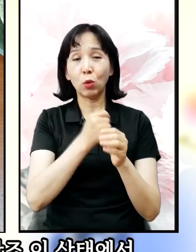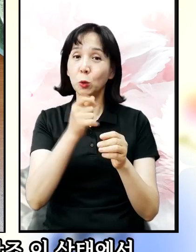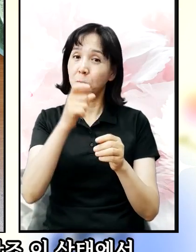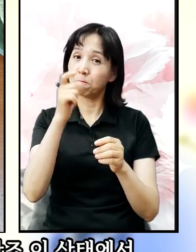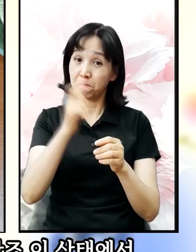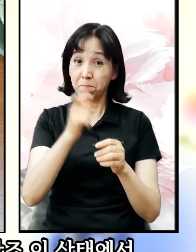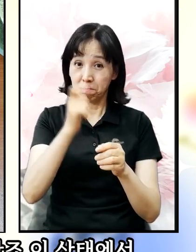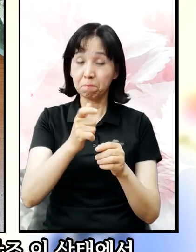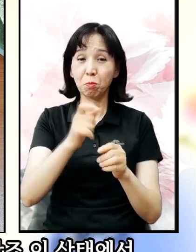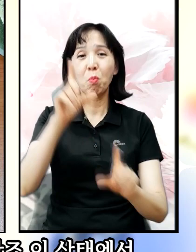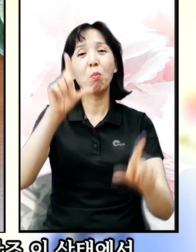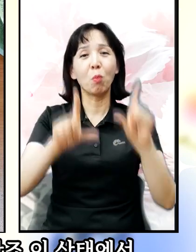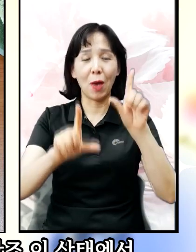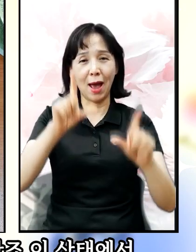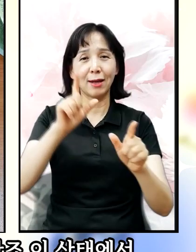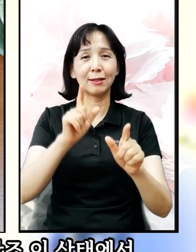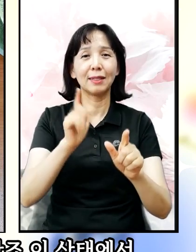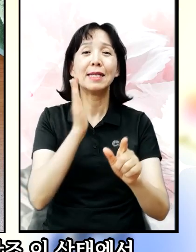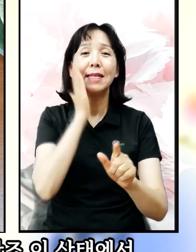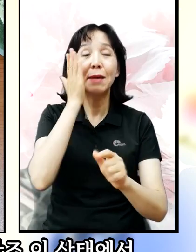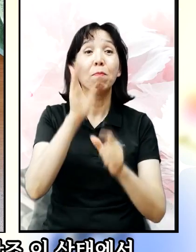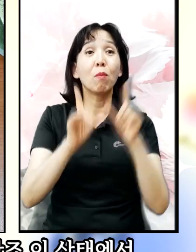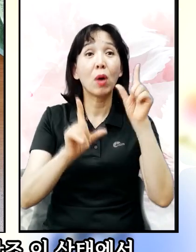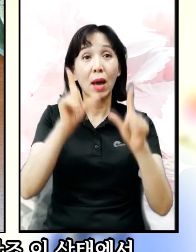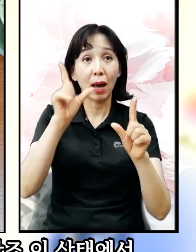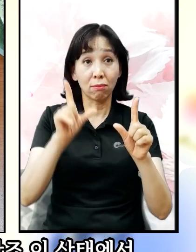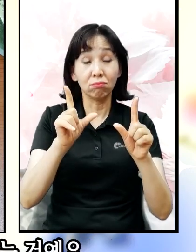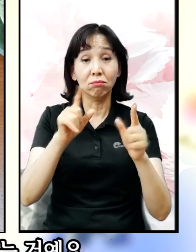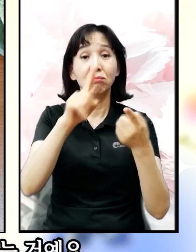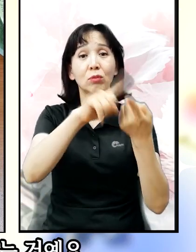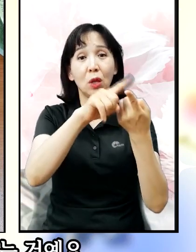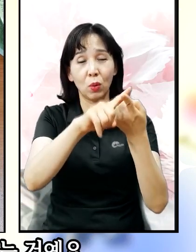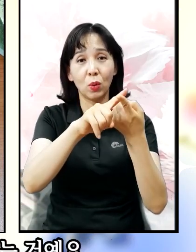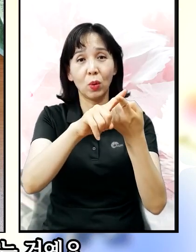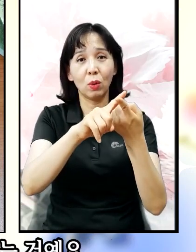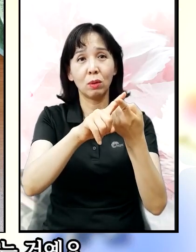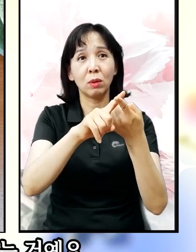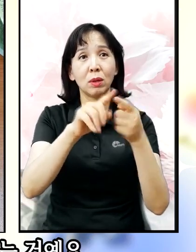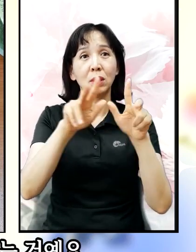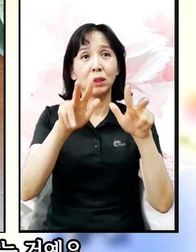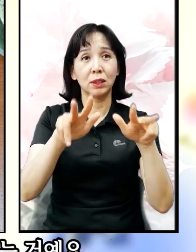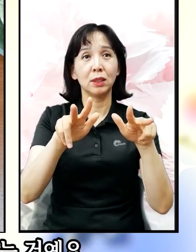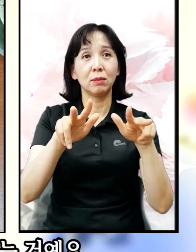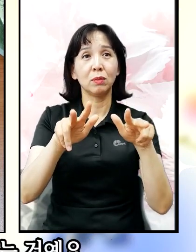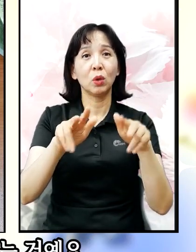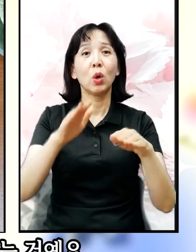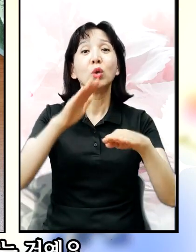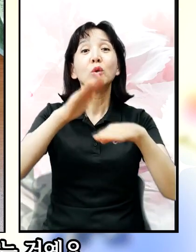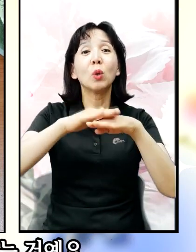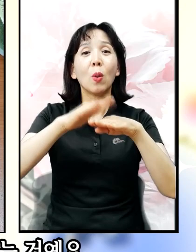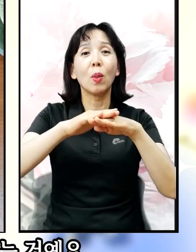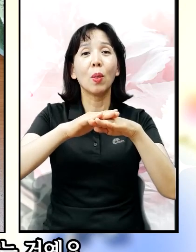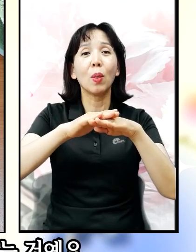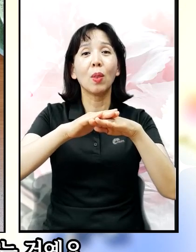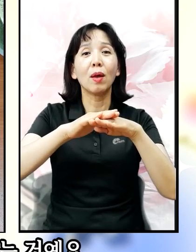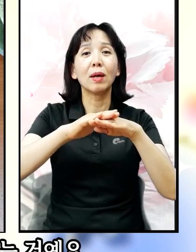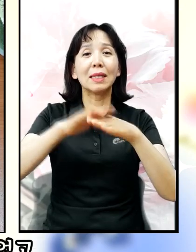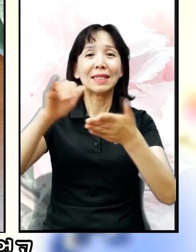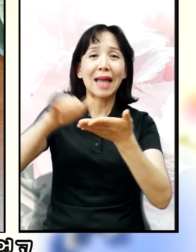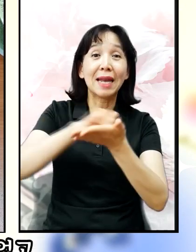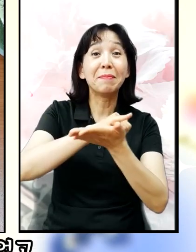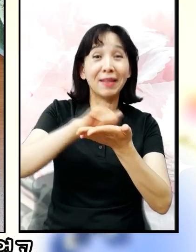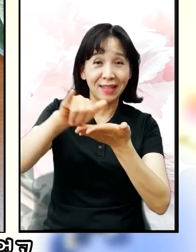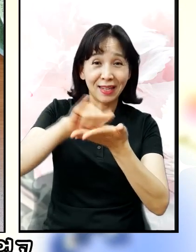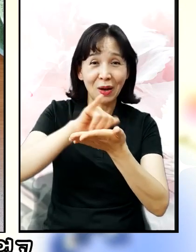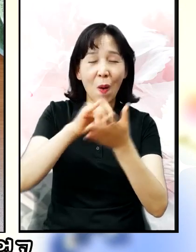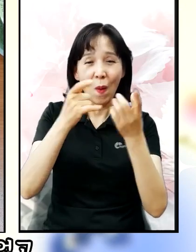자, 좀 더 단단해 보이는 꽃잎 모양이 나왔죠? 이 상태에서 이제 요거를 손다리미를 해주시는 거예요.